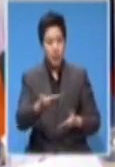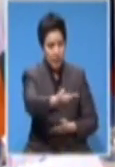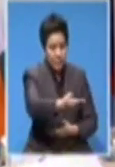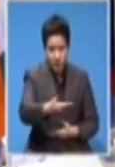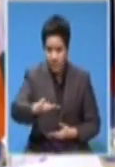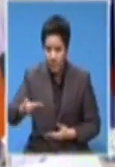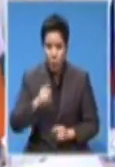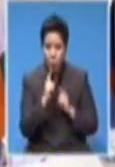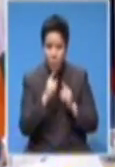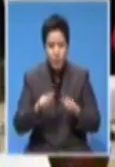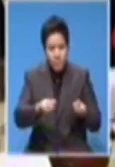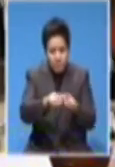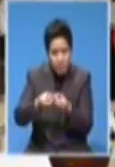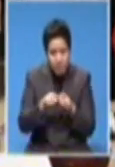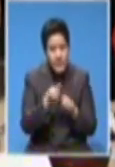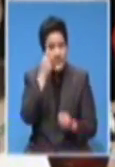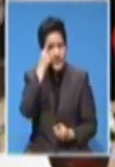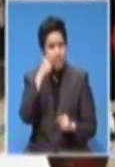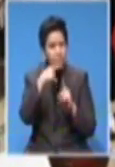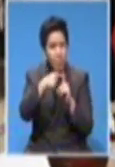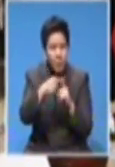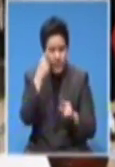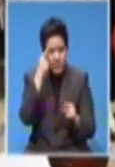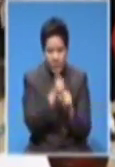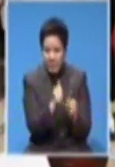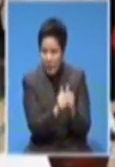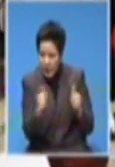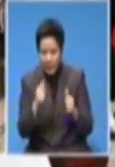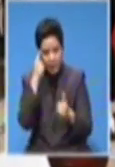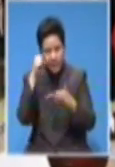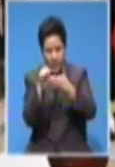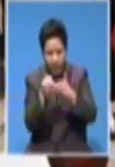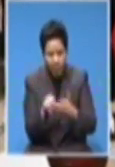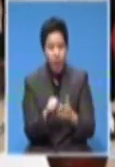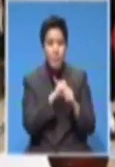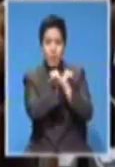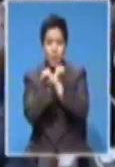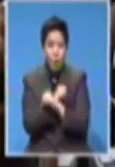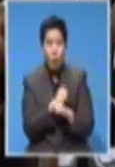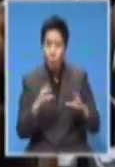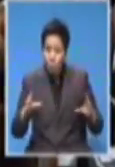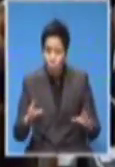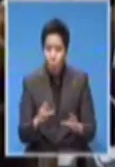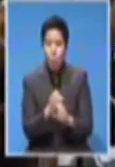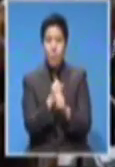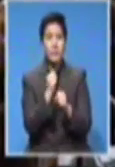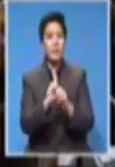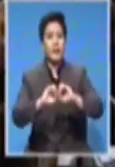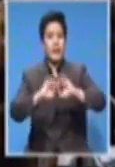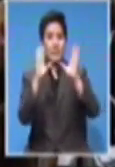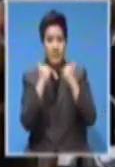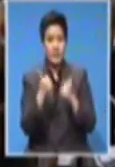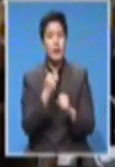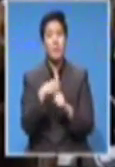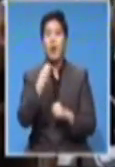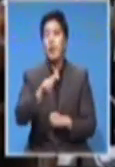ครับได้หารืออย่างสร้างสรรค์เพื่อแสวงหาแนวทางป้องกันและแก้ไขปัญหานี้อย่างเป็นระบบร่วมกันอย่างเป็นรูปธรรมและให้เกิด